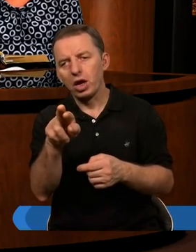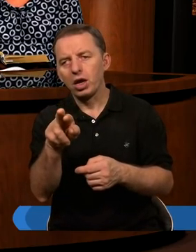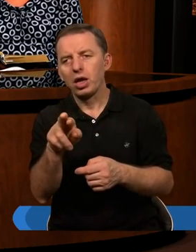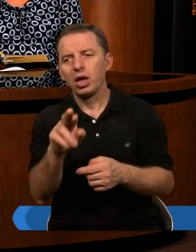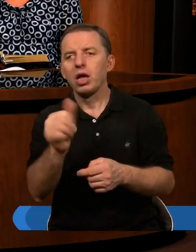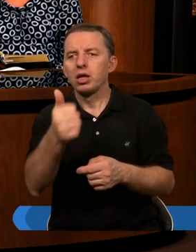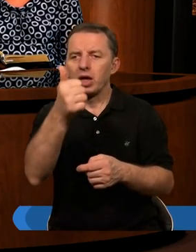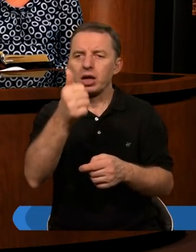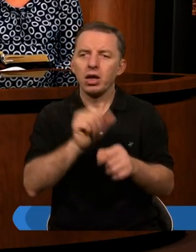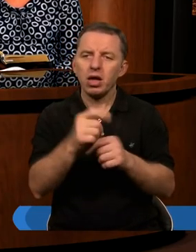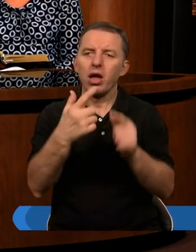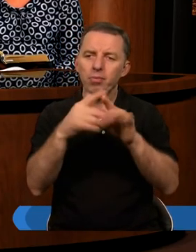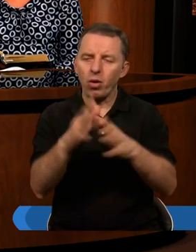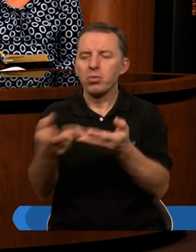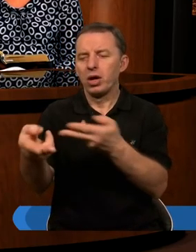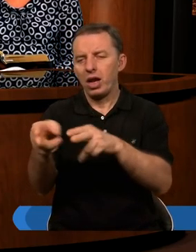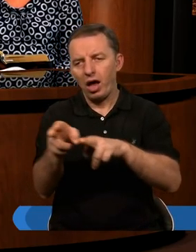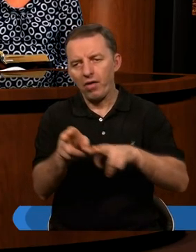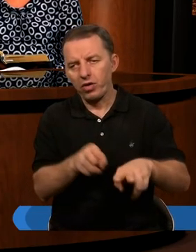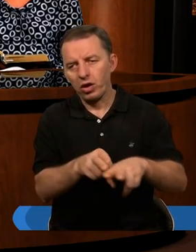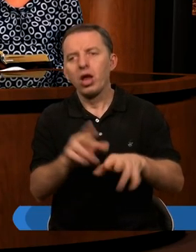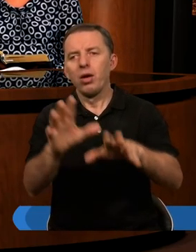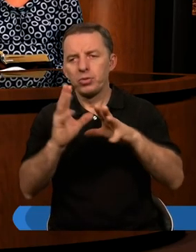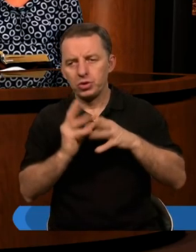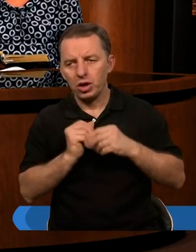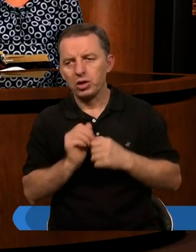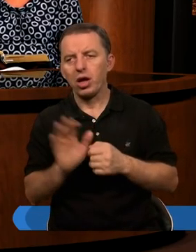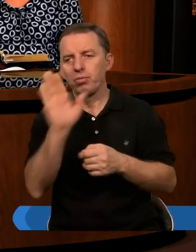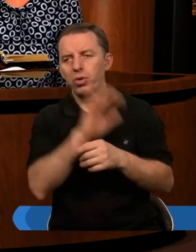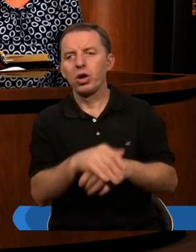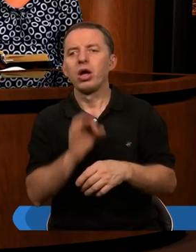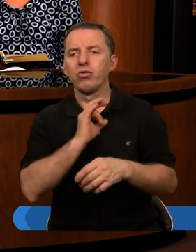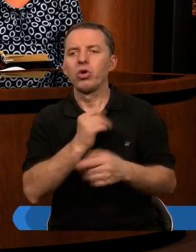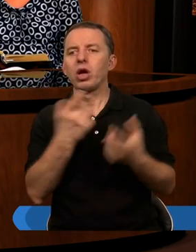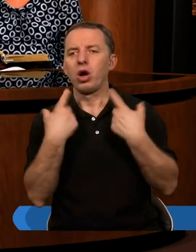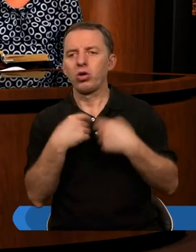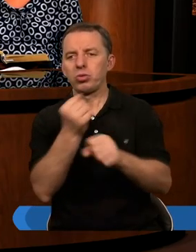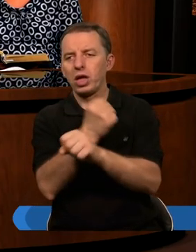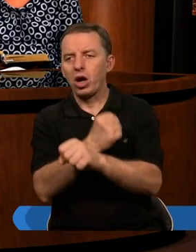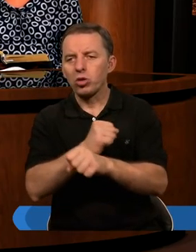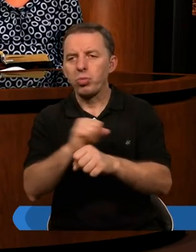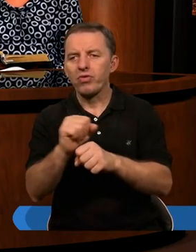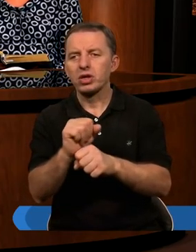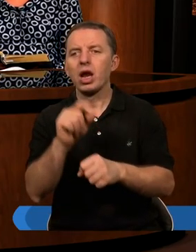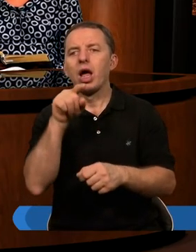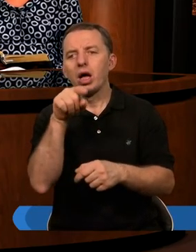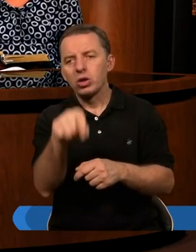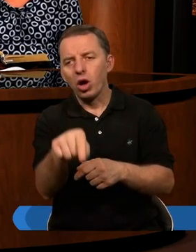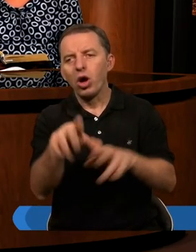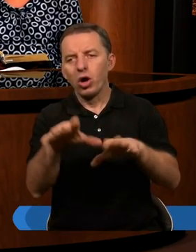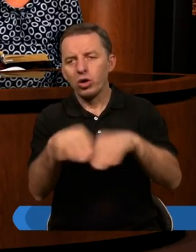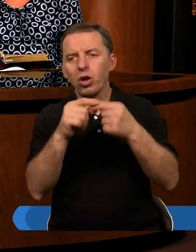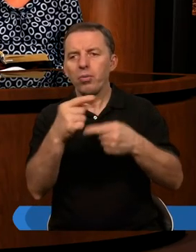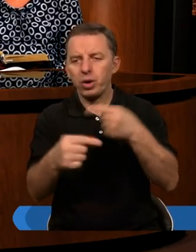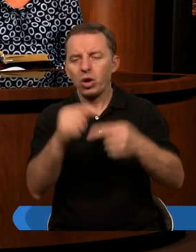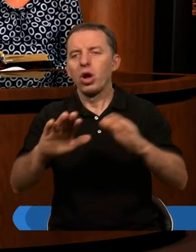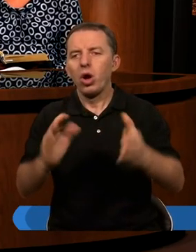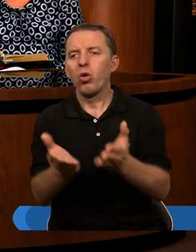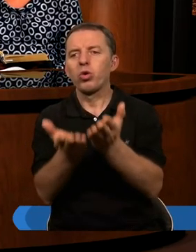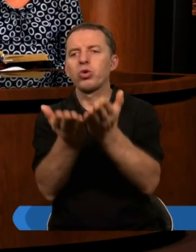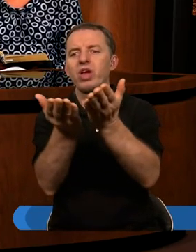Bo jednym jest ten moment nawrócenia i przyjęcia Boga jako swojego Zbawiciela, a potem rozpoczyna się ten proces